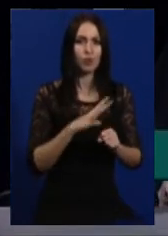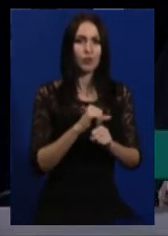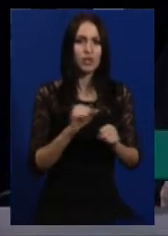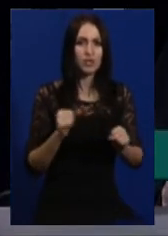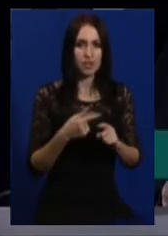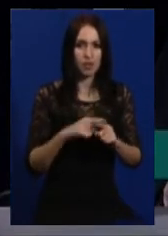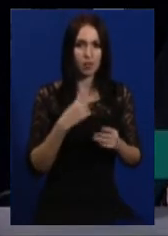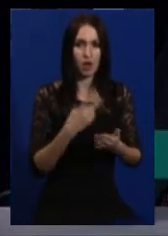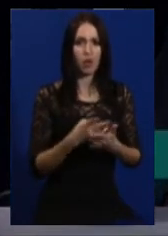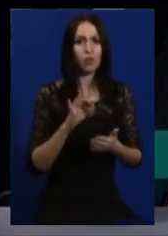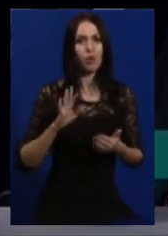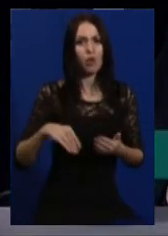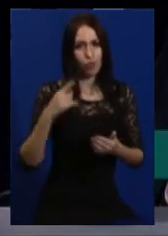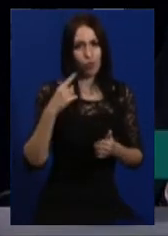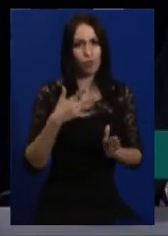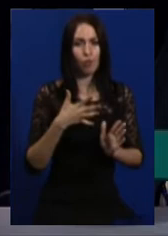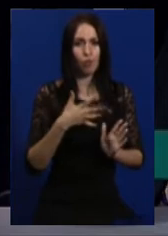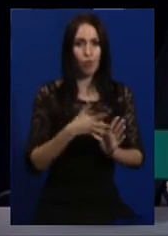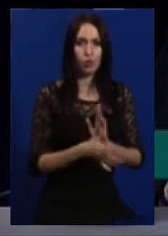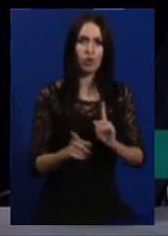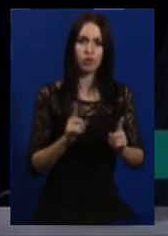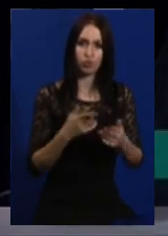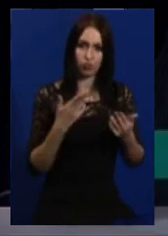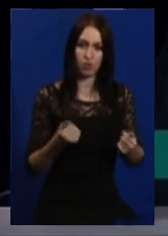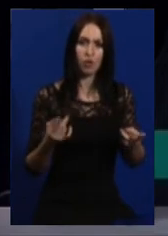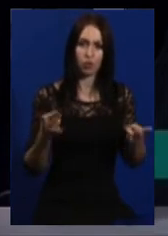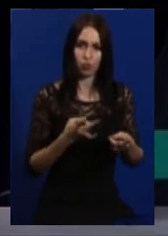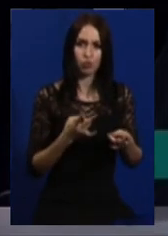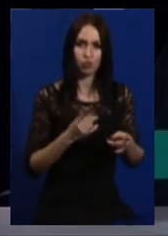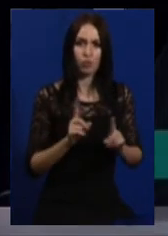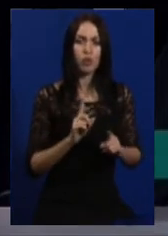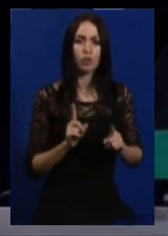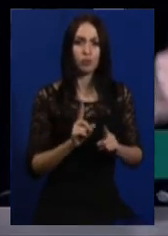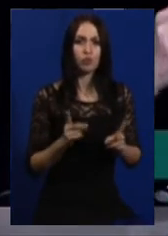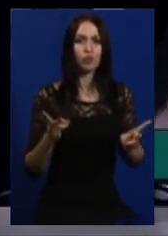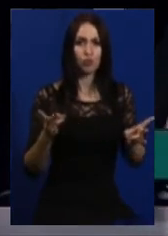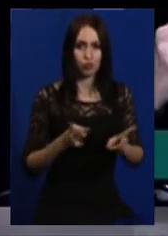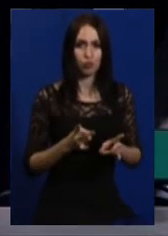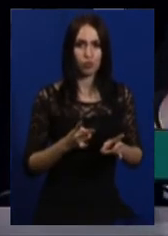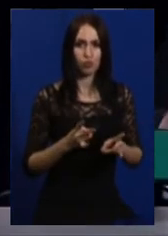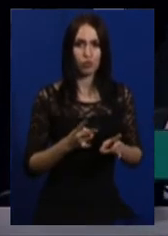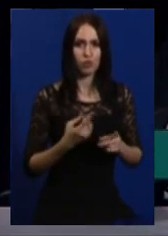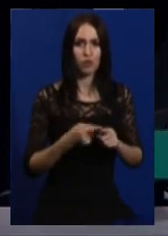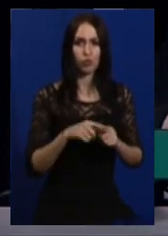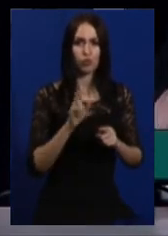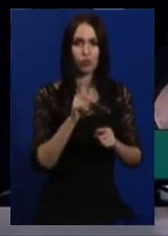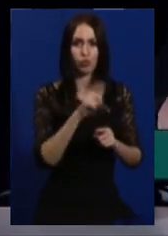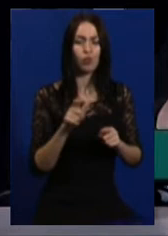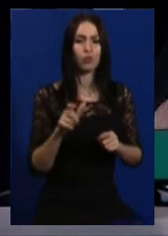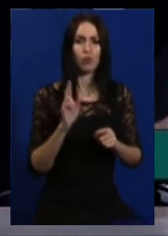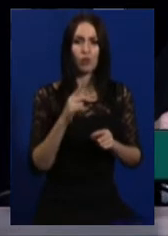показывать но потом поняли что до нужно нужно пробить вот этих толстой шкурах людей